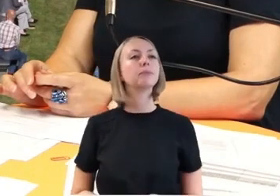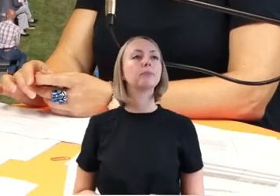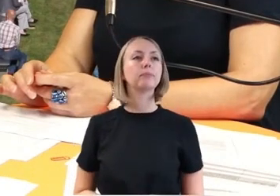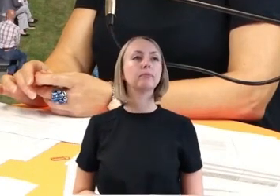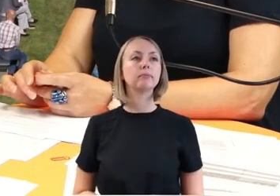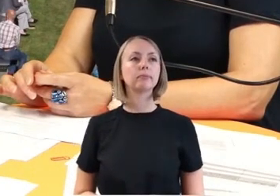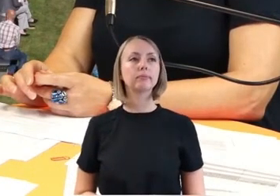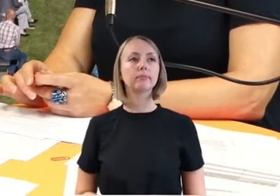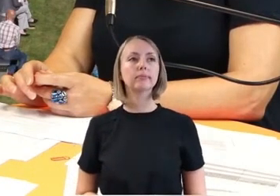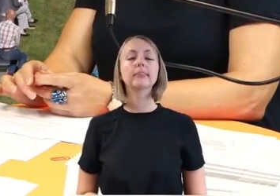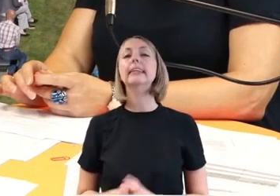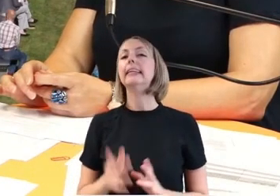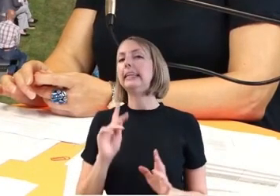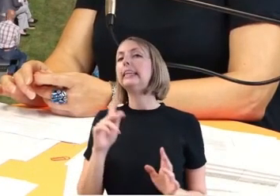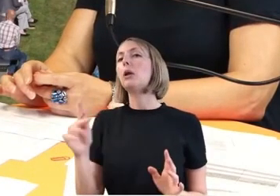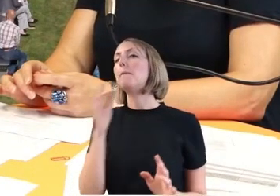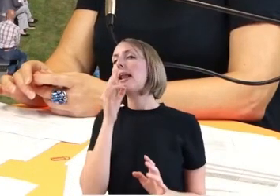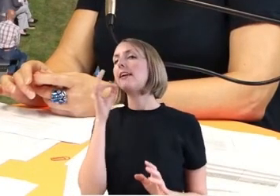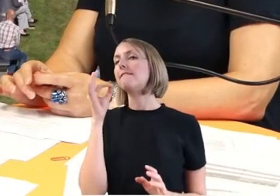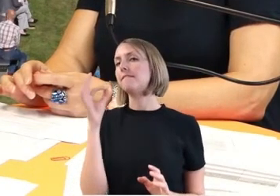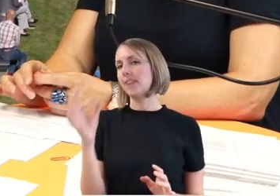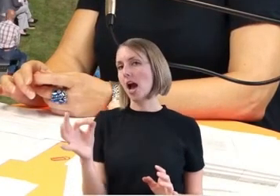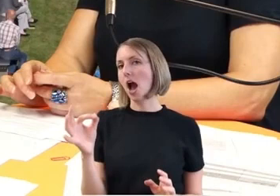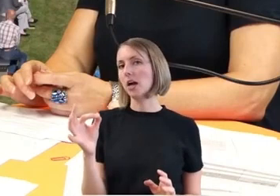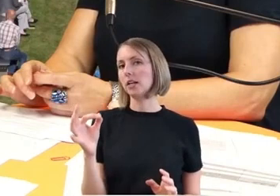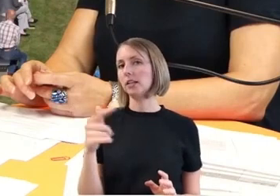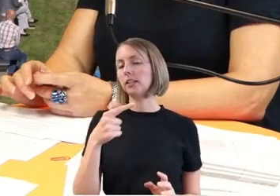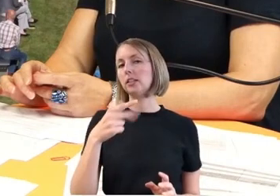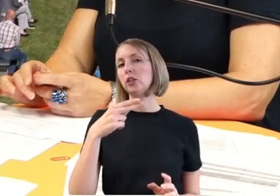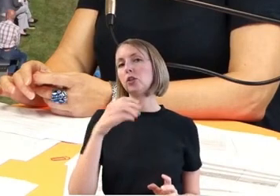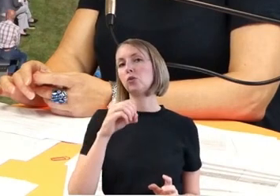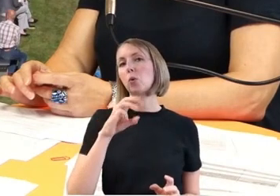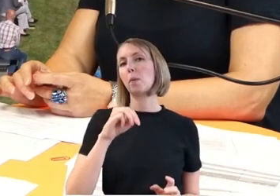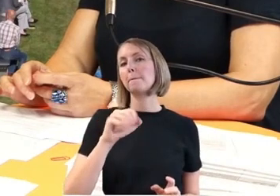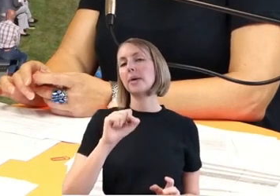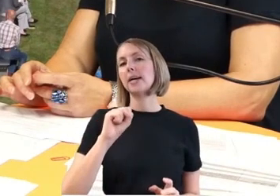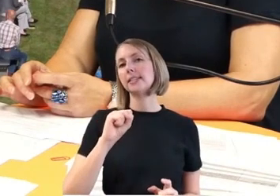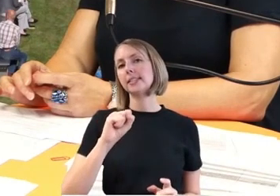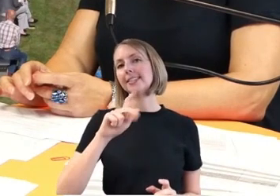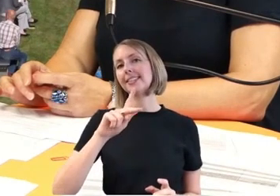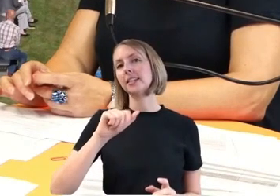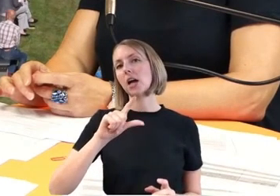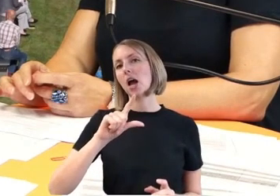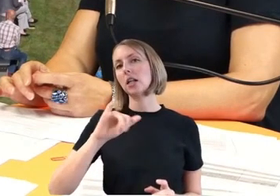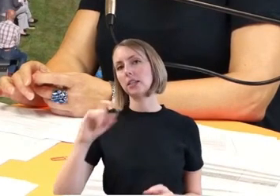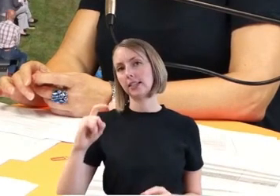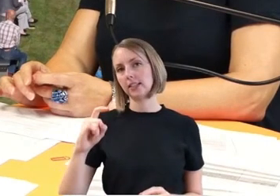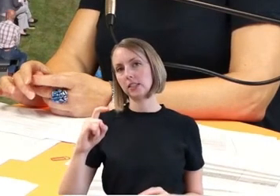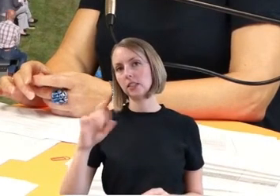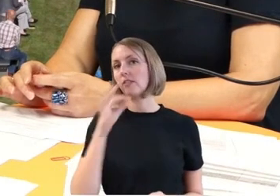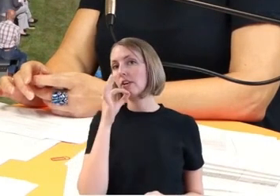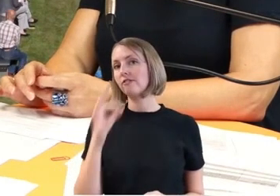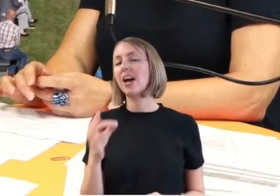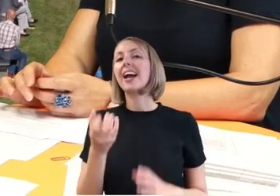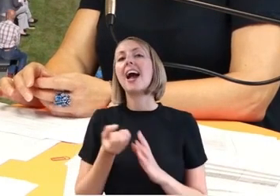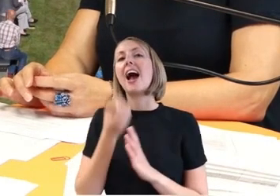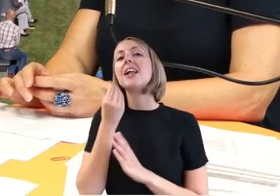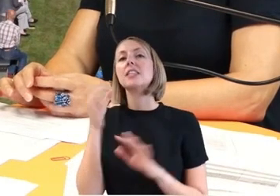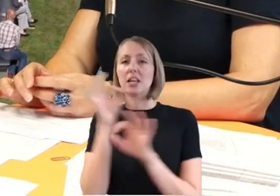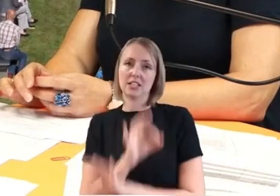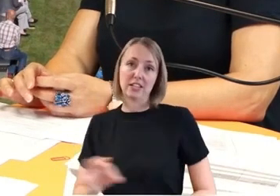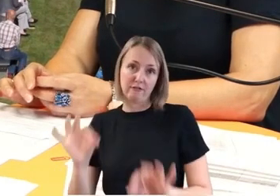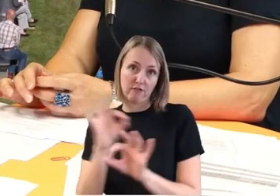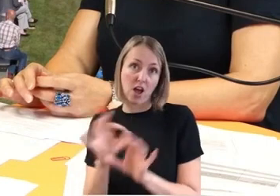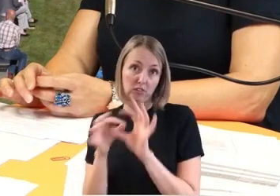ja es gibt wieder eine frage aus dem netz von thomas calix und wie sieht es dann mit alltags gefahren aus dass gerade